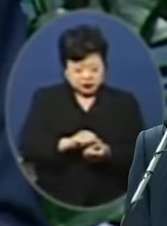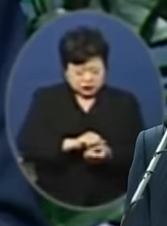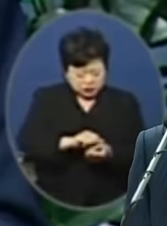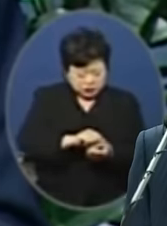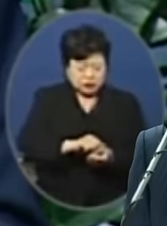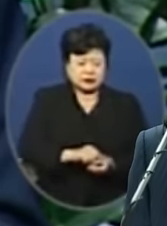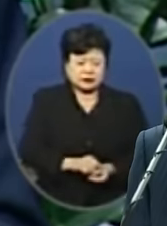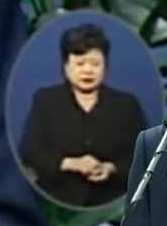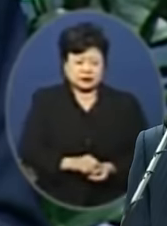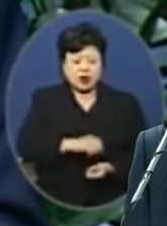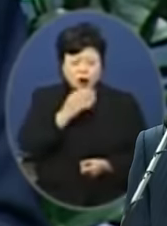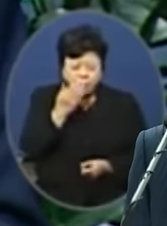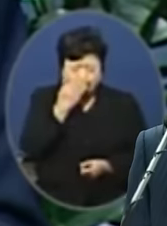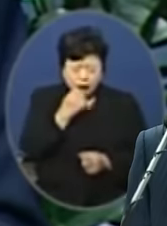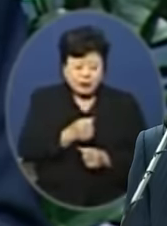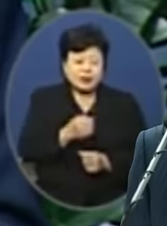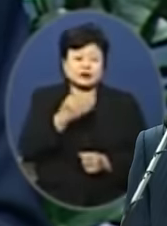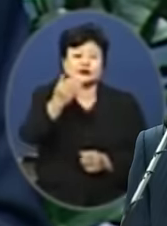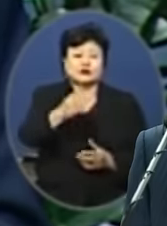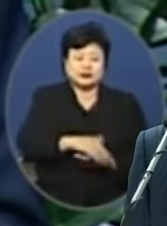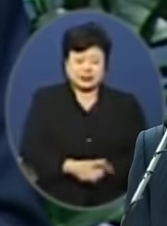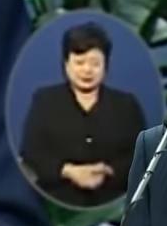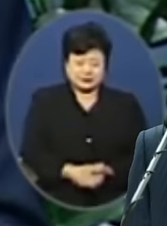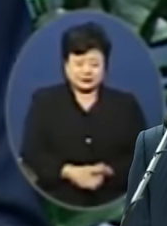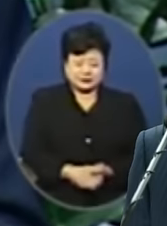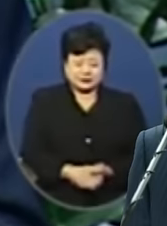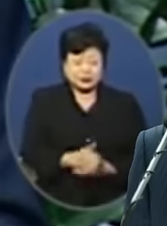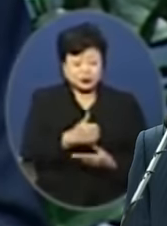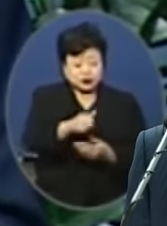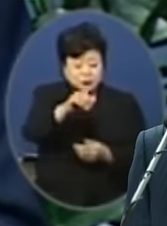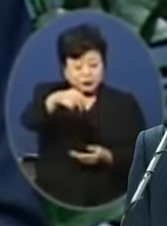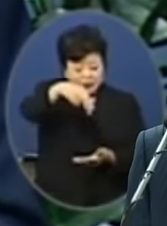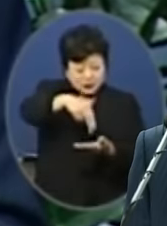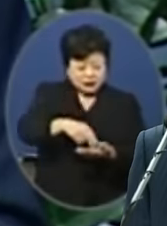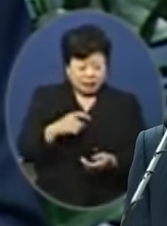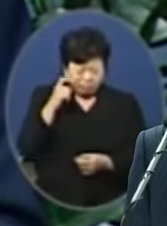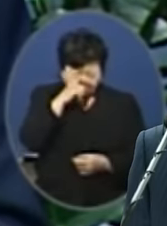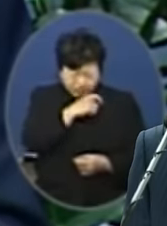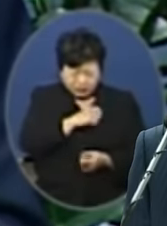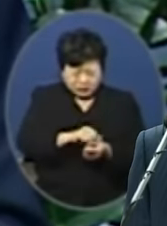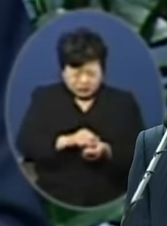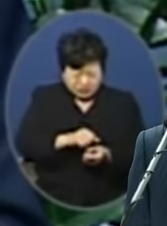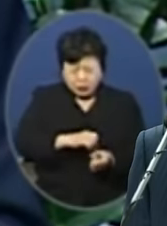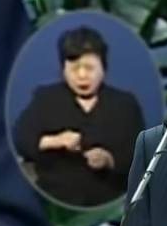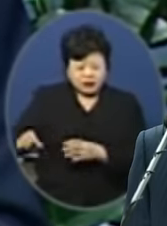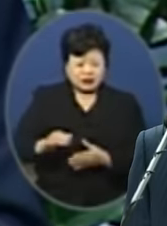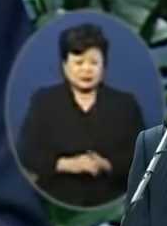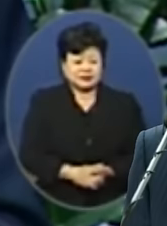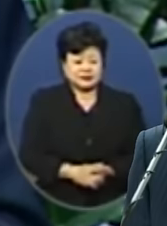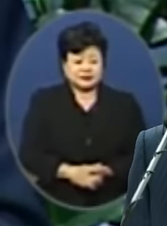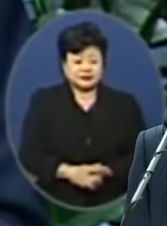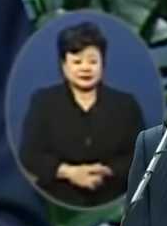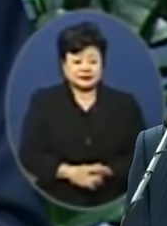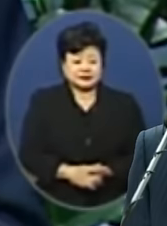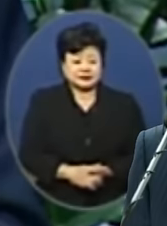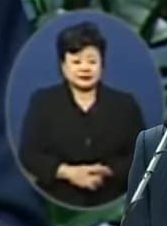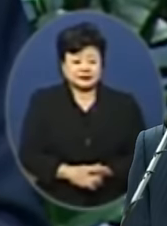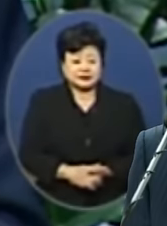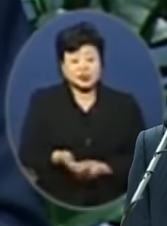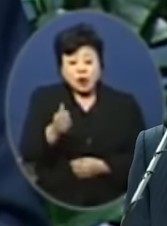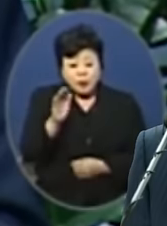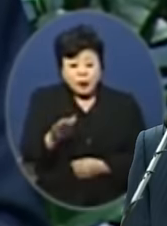씻어서 거룩하게 만들어주는 것입니다. 우리 주님 앞에서 더러워진 것을 다 씻어버리는 것입니다.